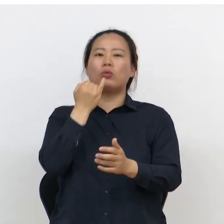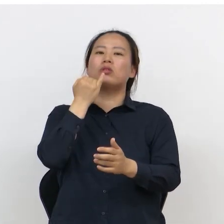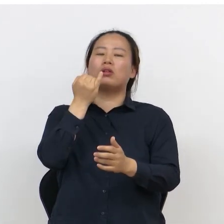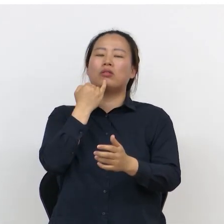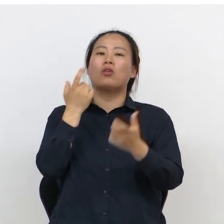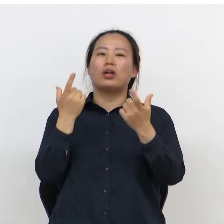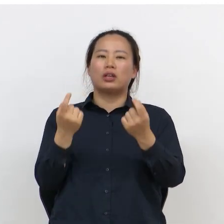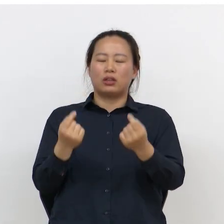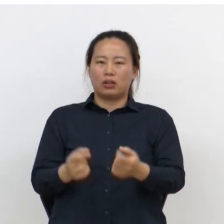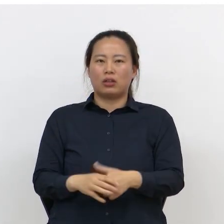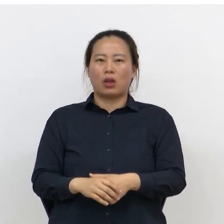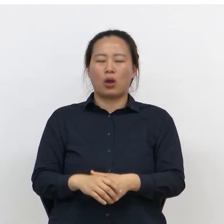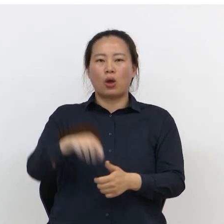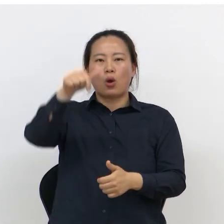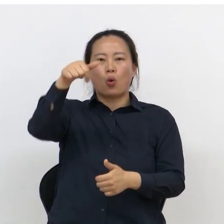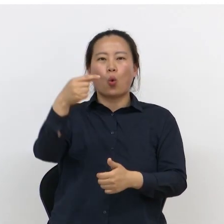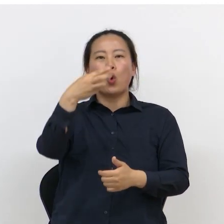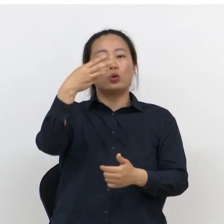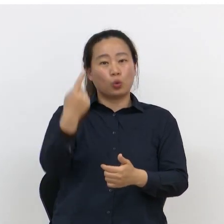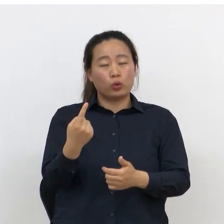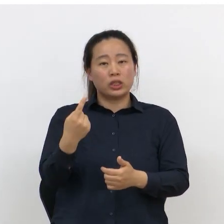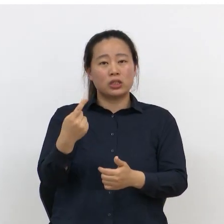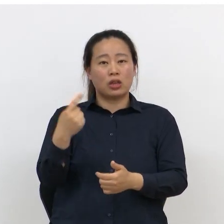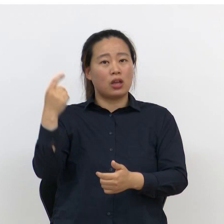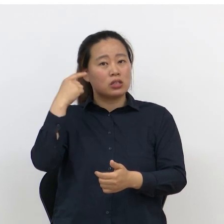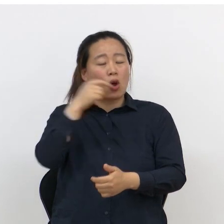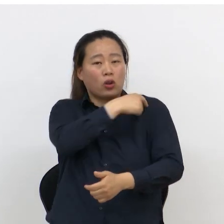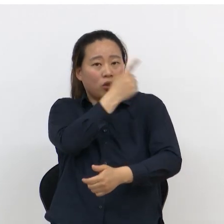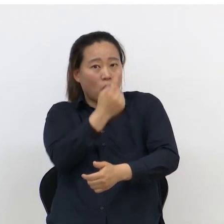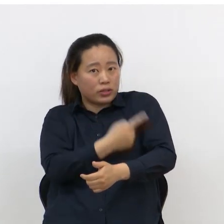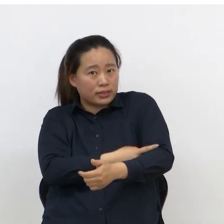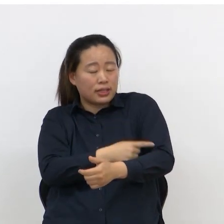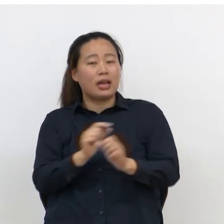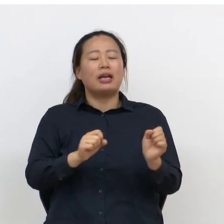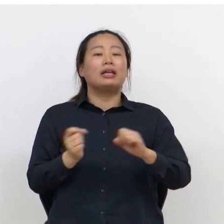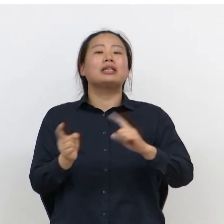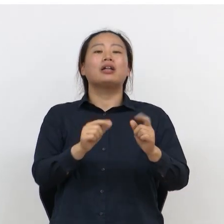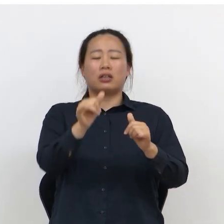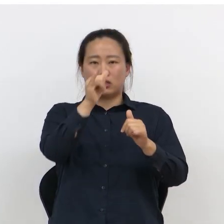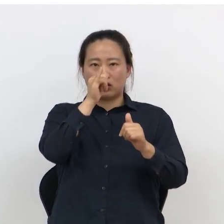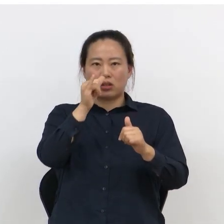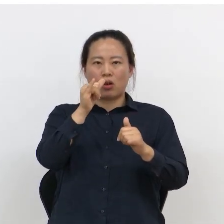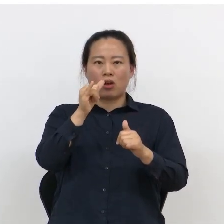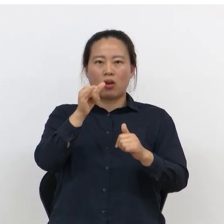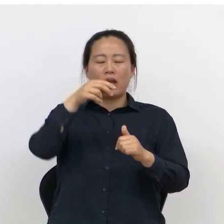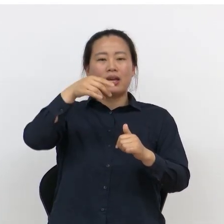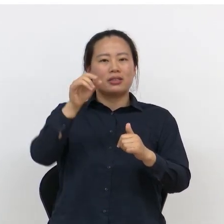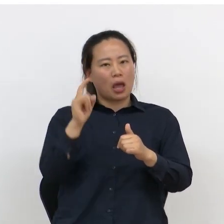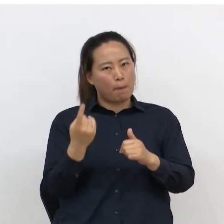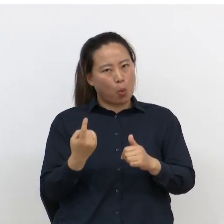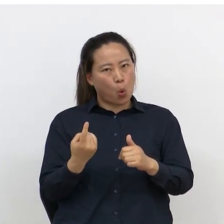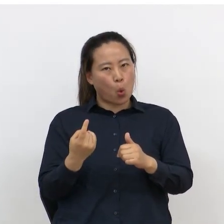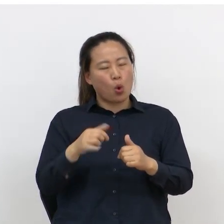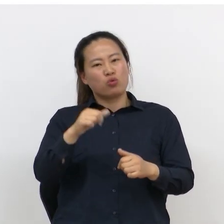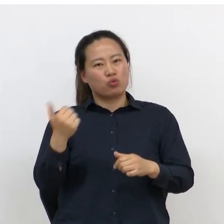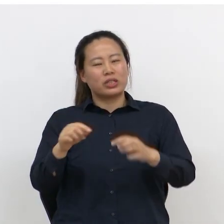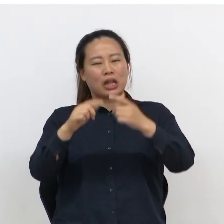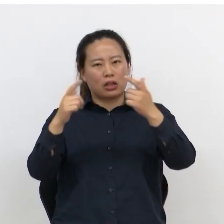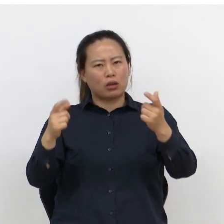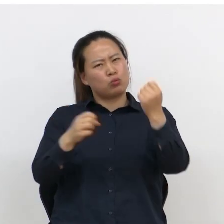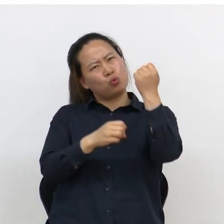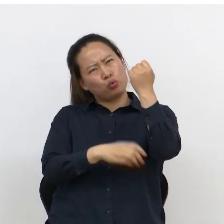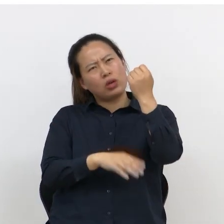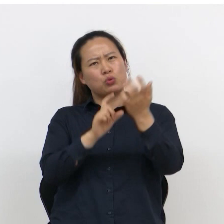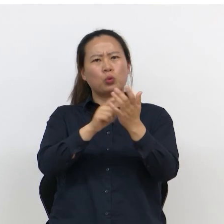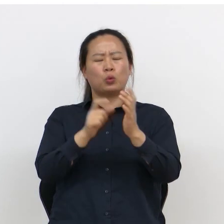같습니다. 골도 청력은 그나마 살아 있어서 내부의 유무 세포 손상은 아주 최소한으로 되지